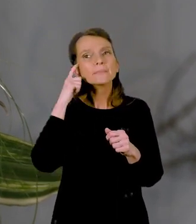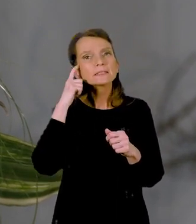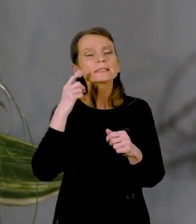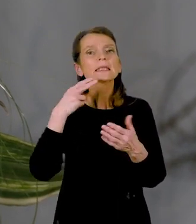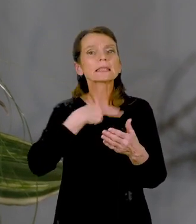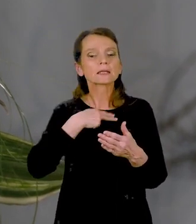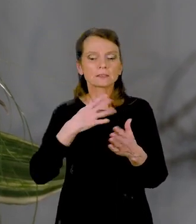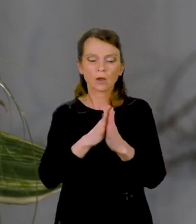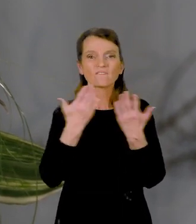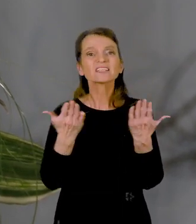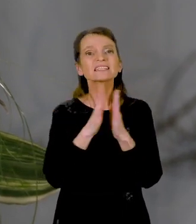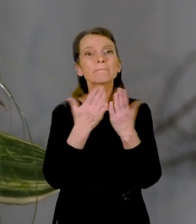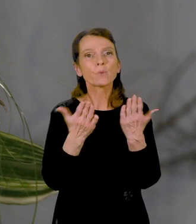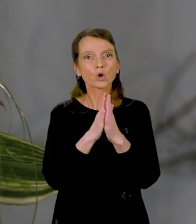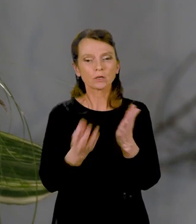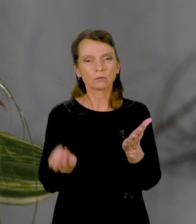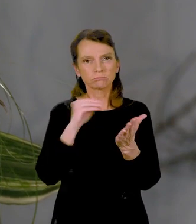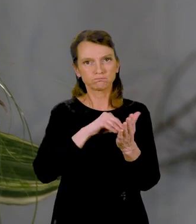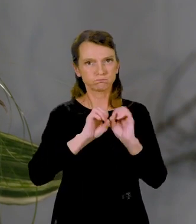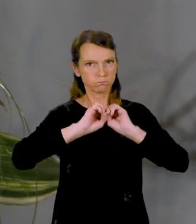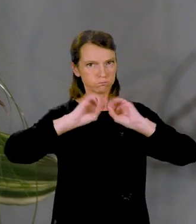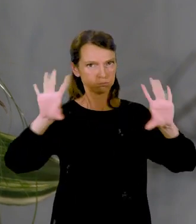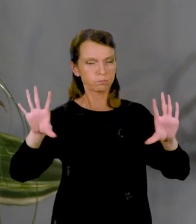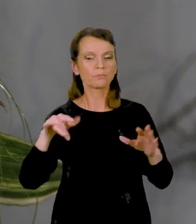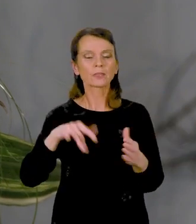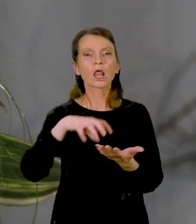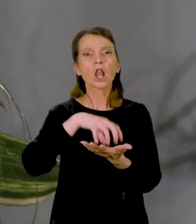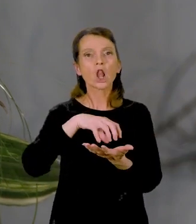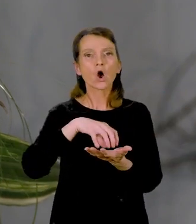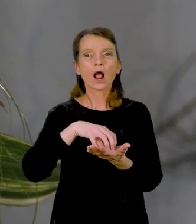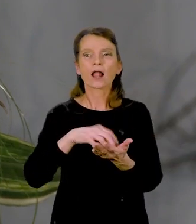zborniku Lokalitetno v identiteti.